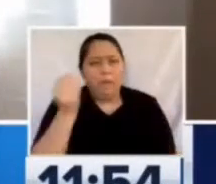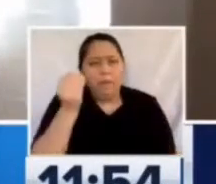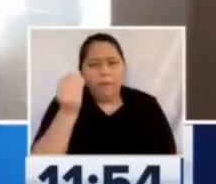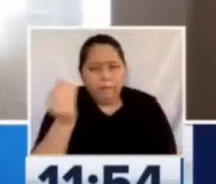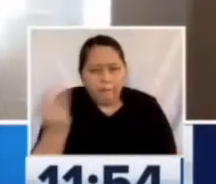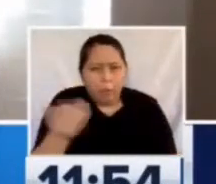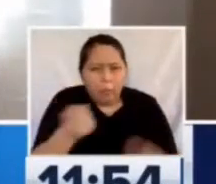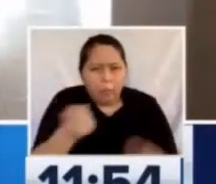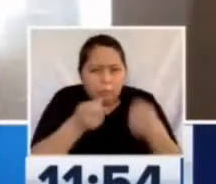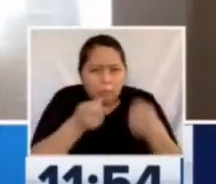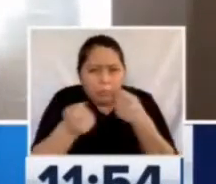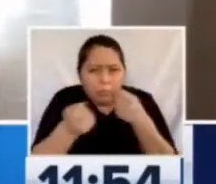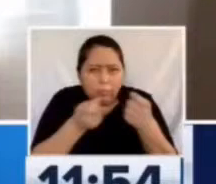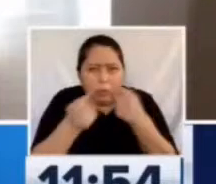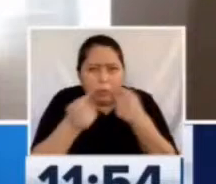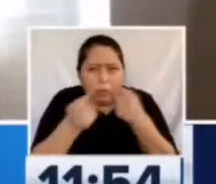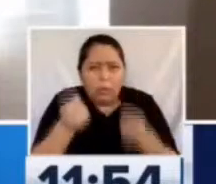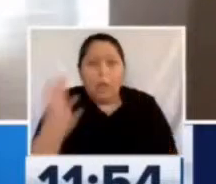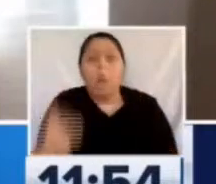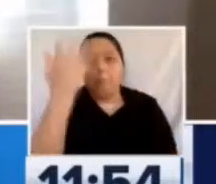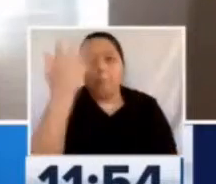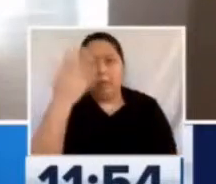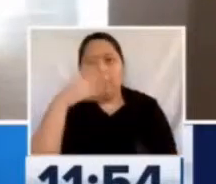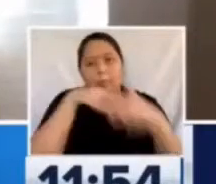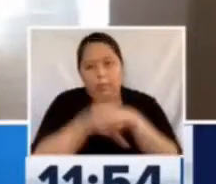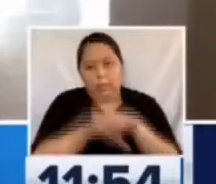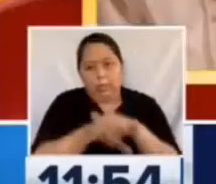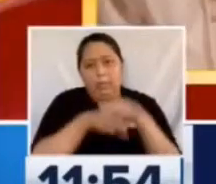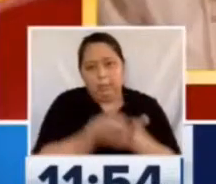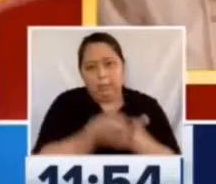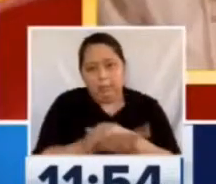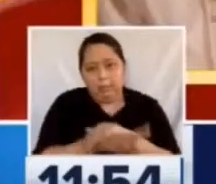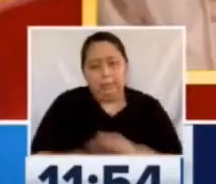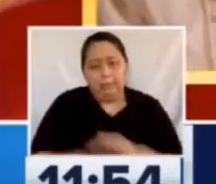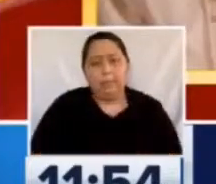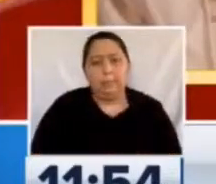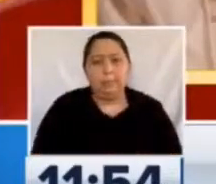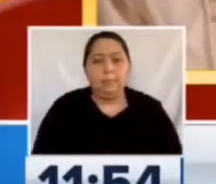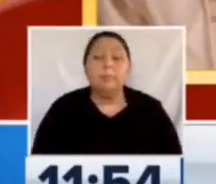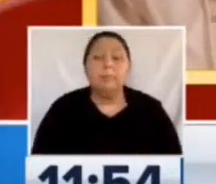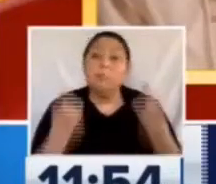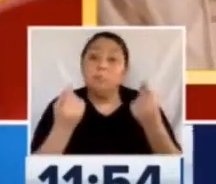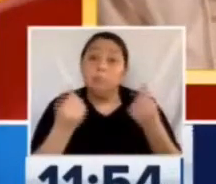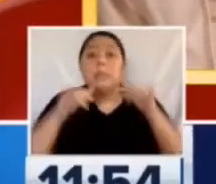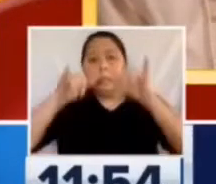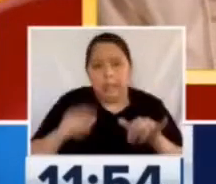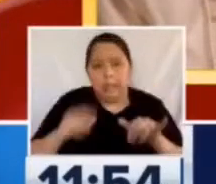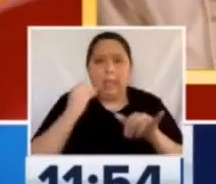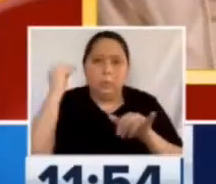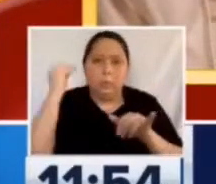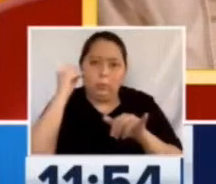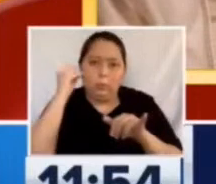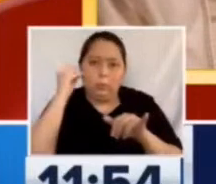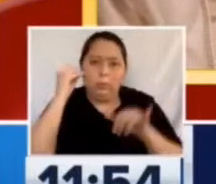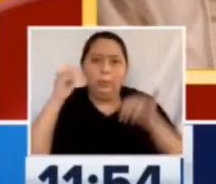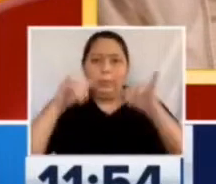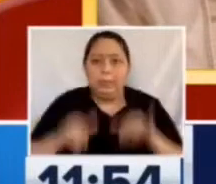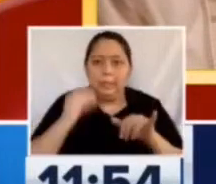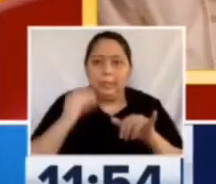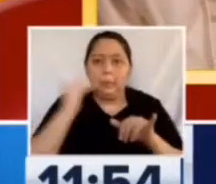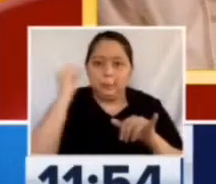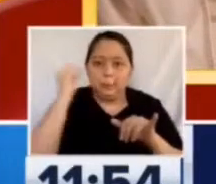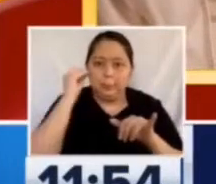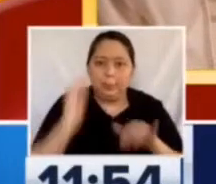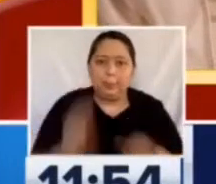Wala pa ho kami dito na wala pa ho ang announcement ang Qatar tungkol dito. Pero ang alam po namin bilang